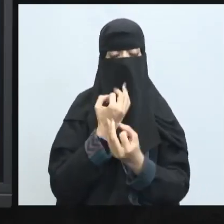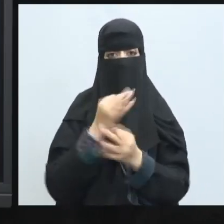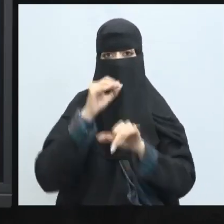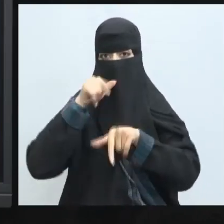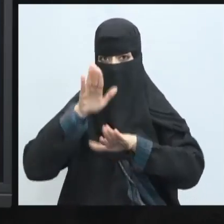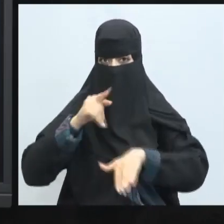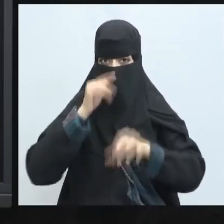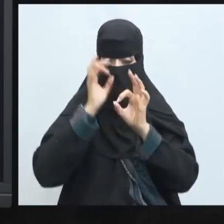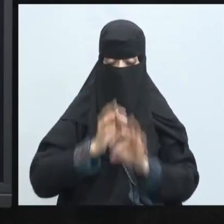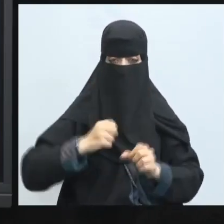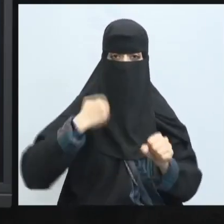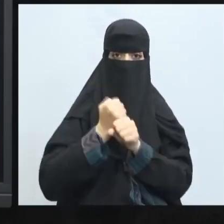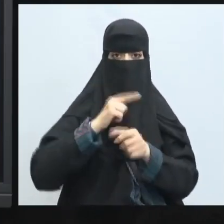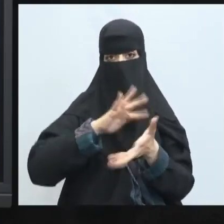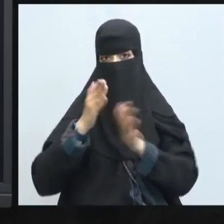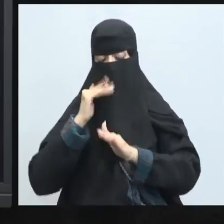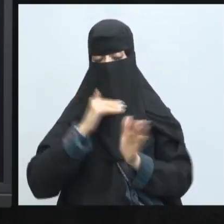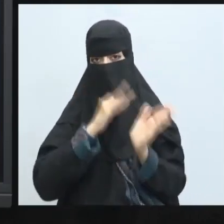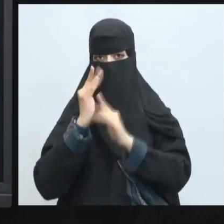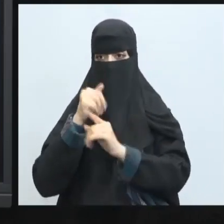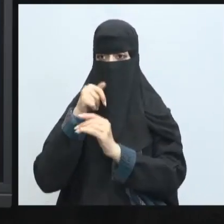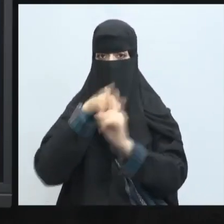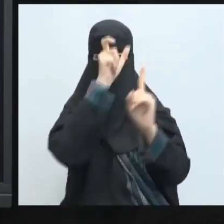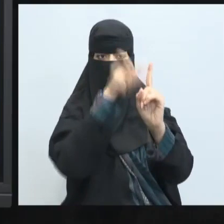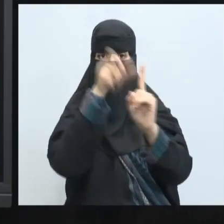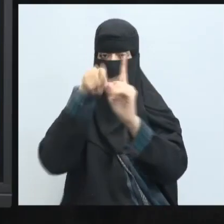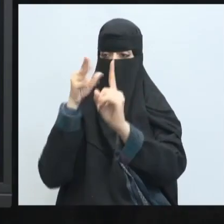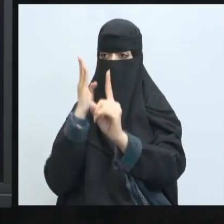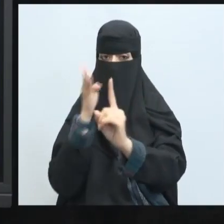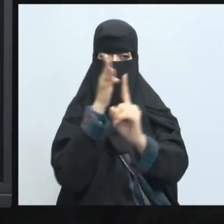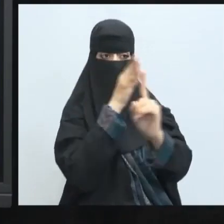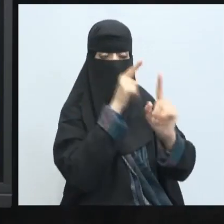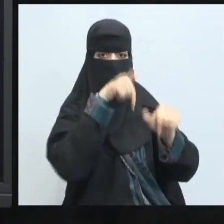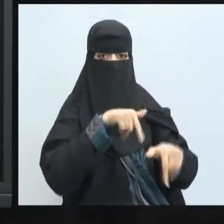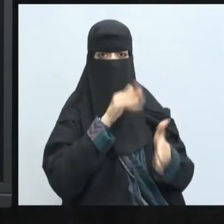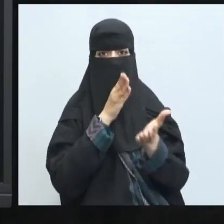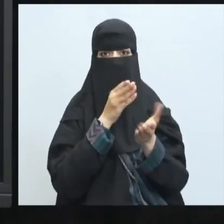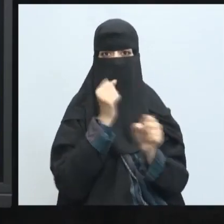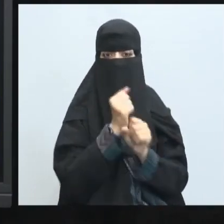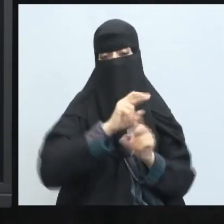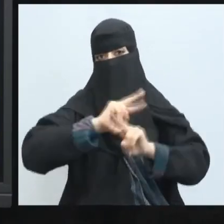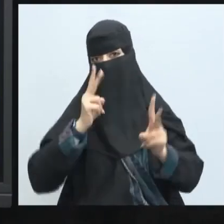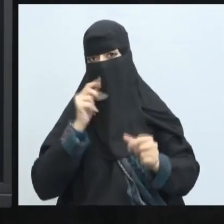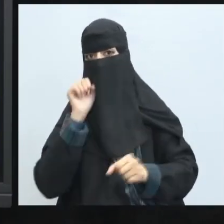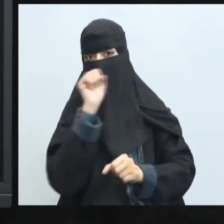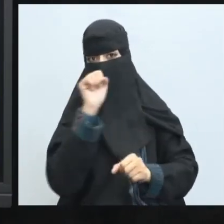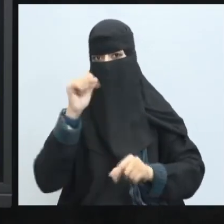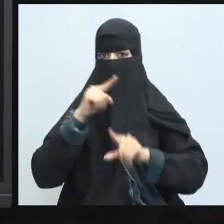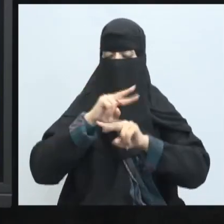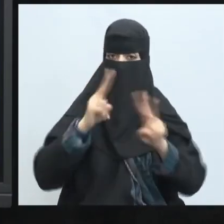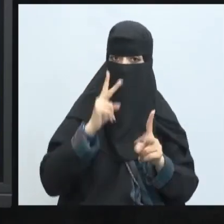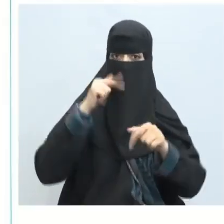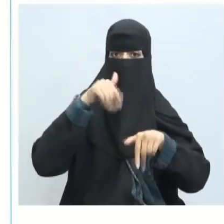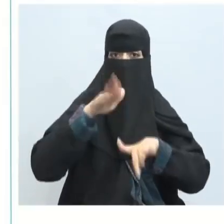كذلك في جوده العمل حينما يسند العمل لاكثر من شخص وبالتالي يتكامل وقد يكون هناك متخصصين في كل مجال بعد ذلك قد